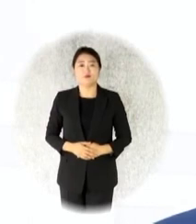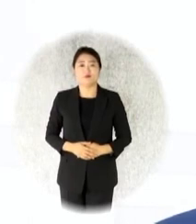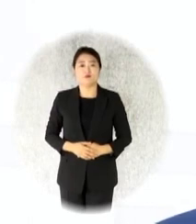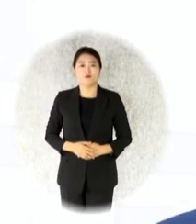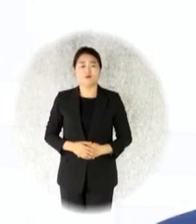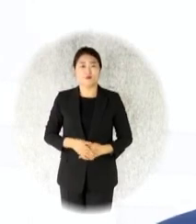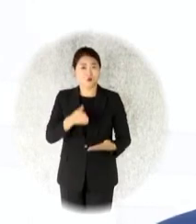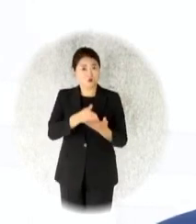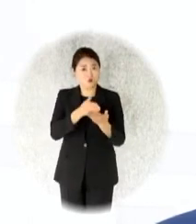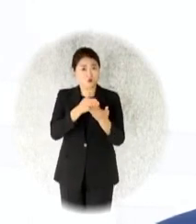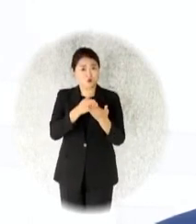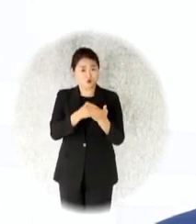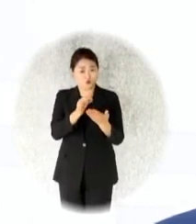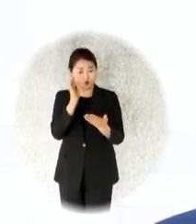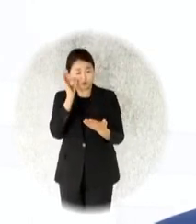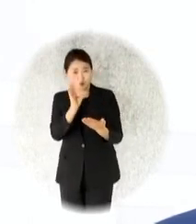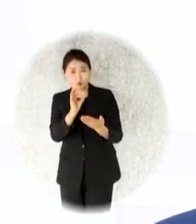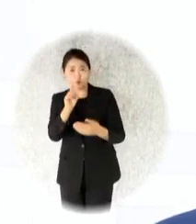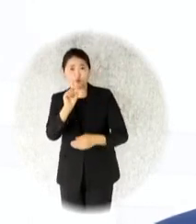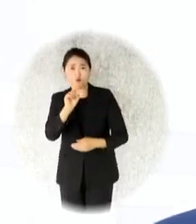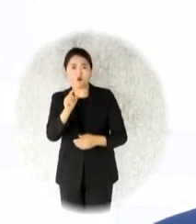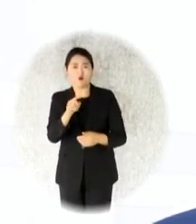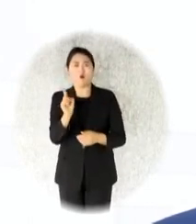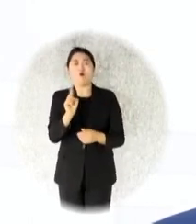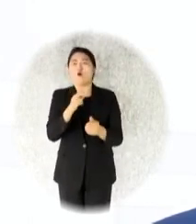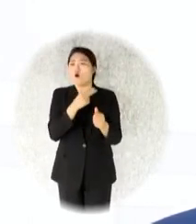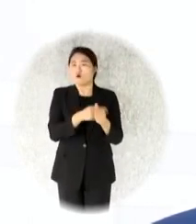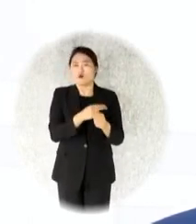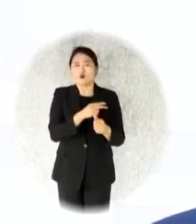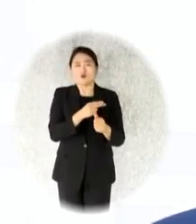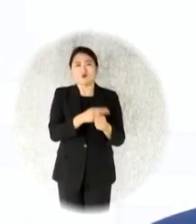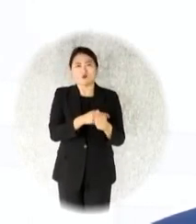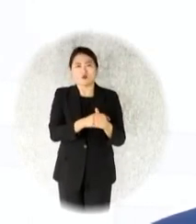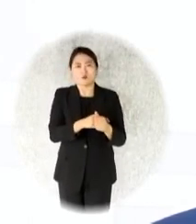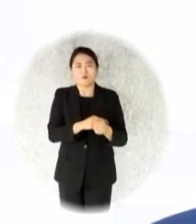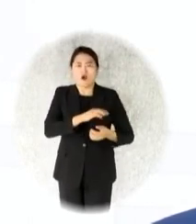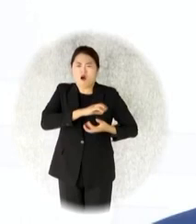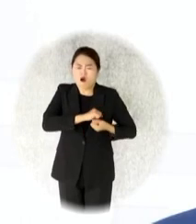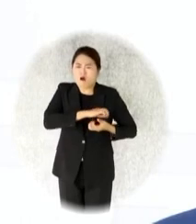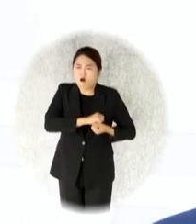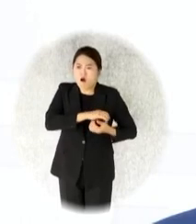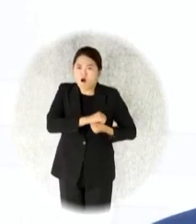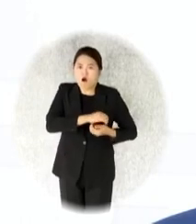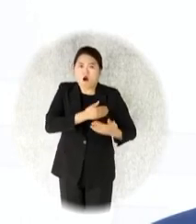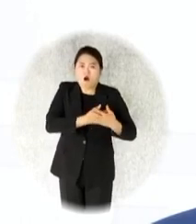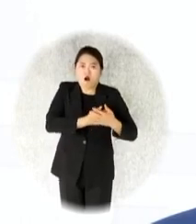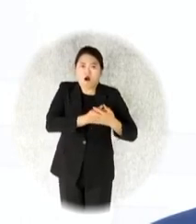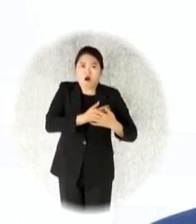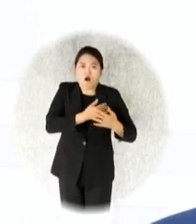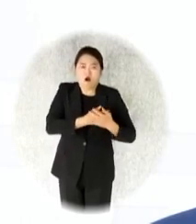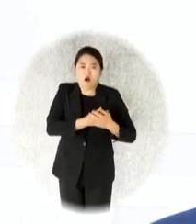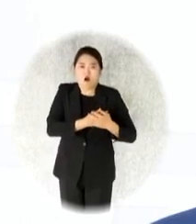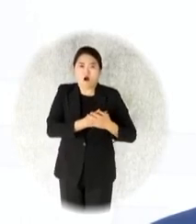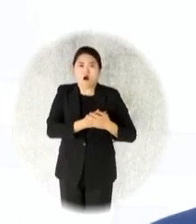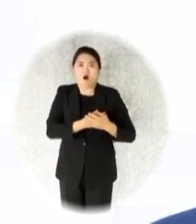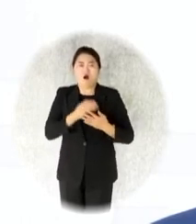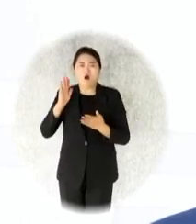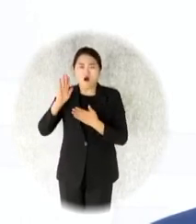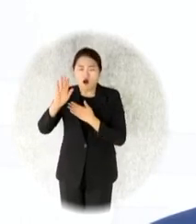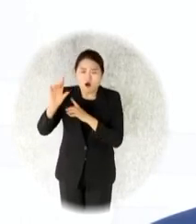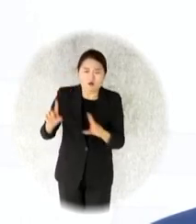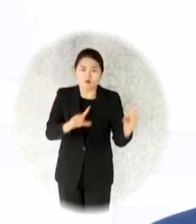언론보도에 따르면 한 선생님은 심장이 미친듯이 뛰었다 인생을 어떻게 살아야 할지